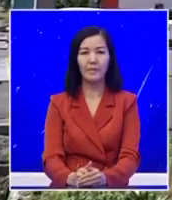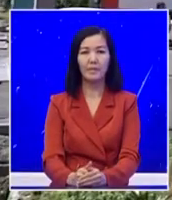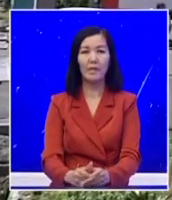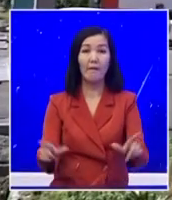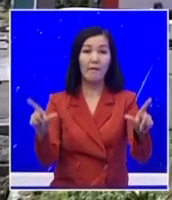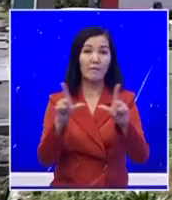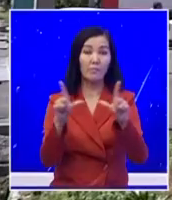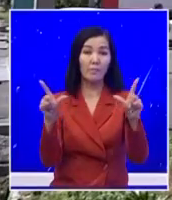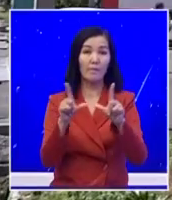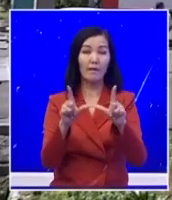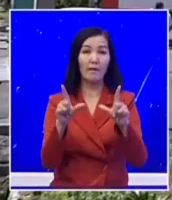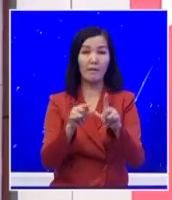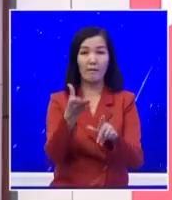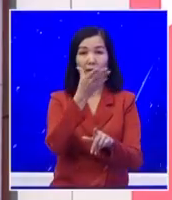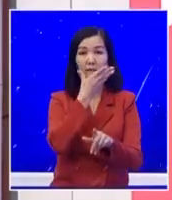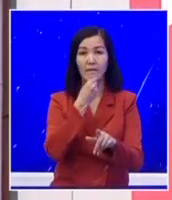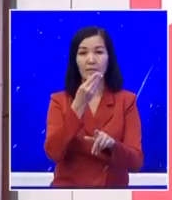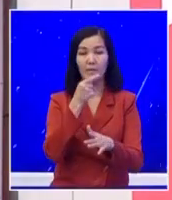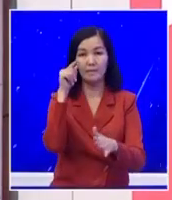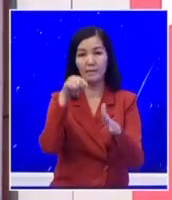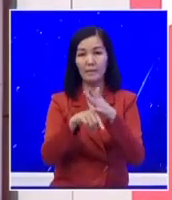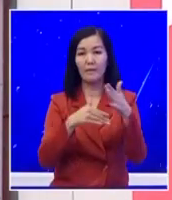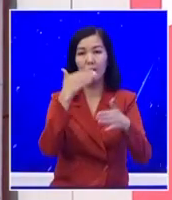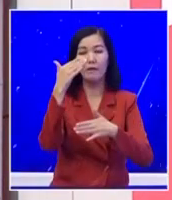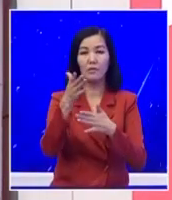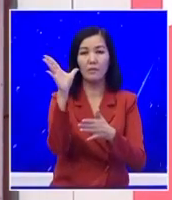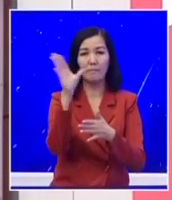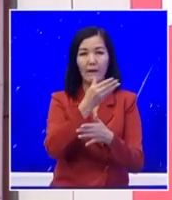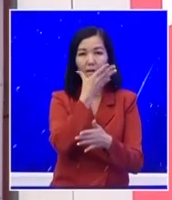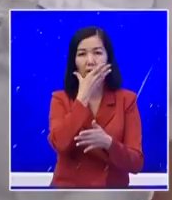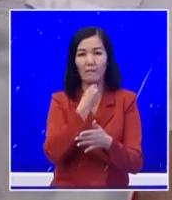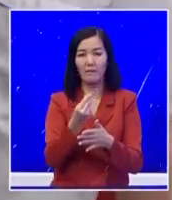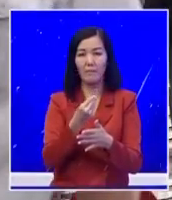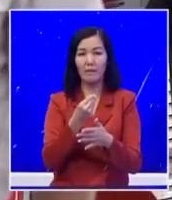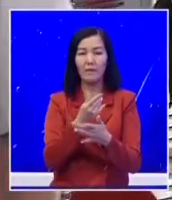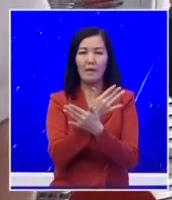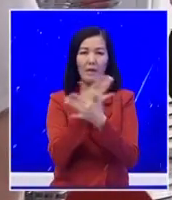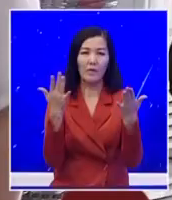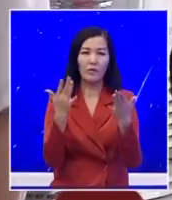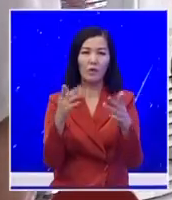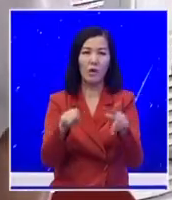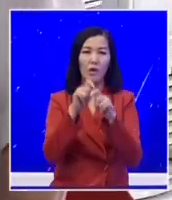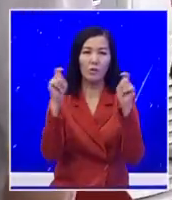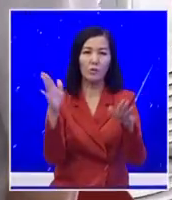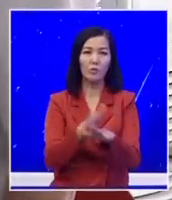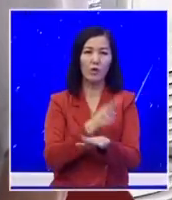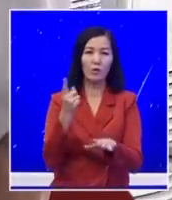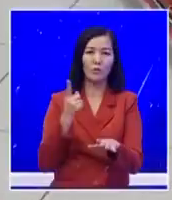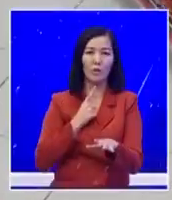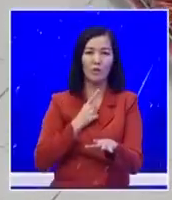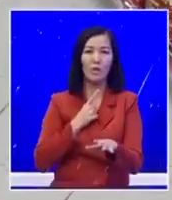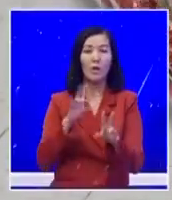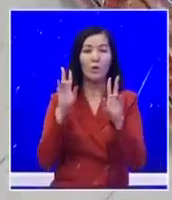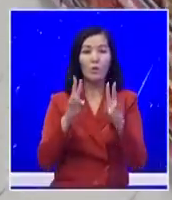Супермаркет сән. Сыртқы көрінісі мен ішкі мазмұны сай. Заманауи әрі әмбебап. Көп ашылуын көптен күткен нысан.